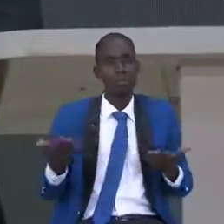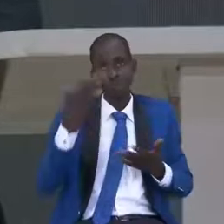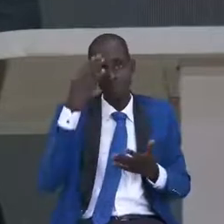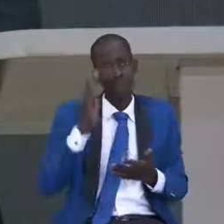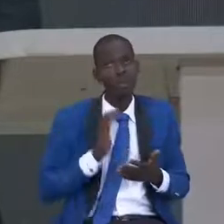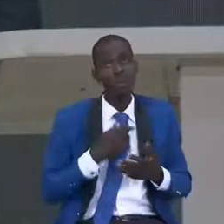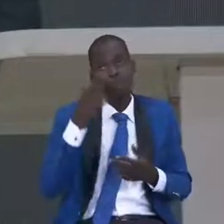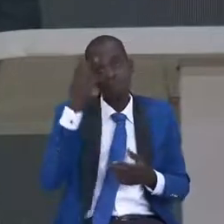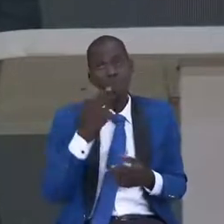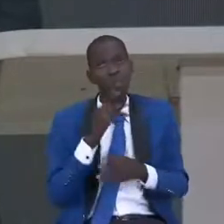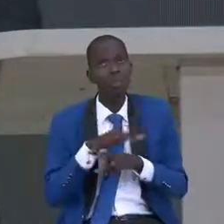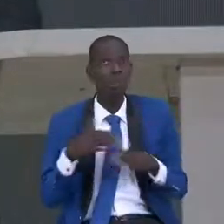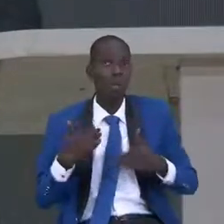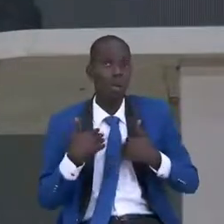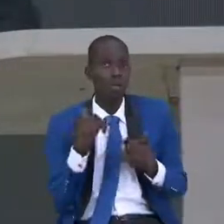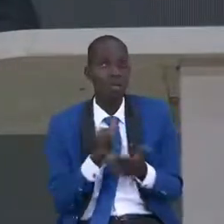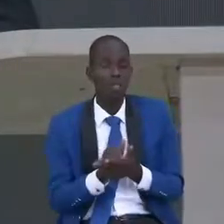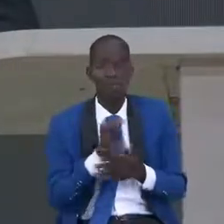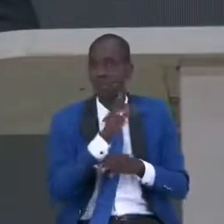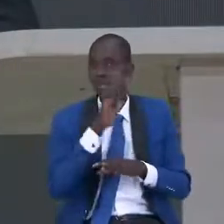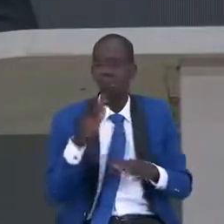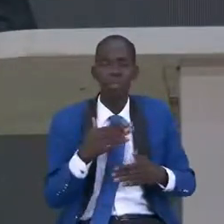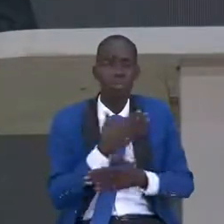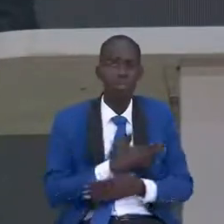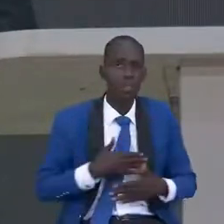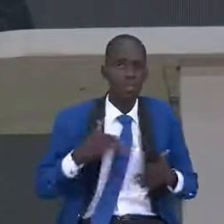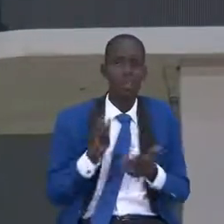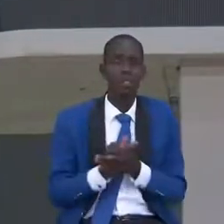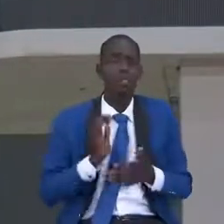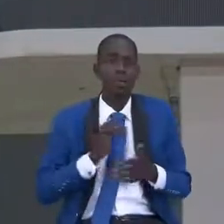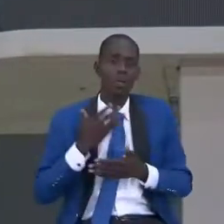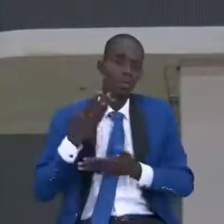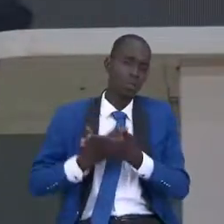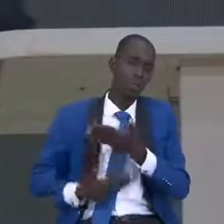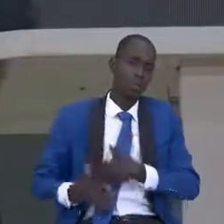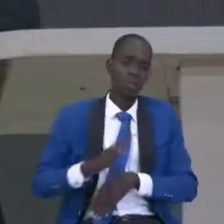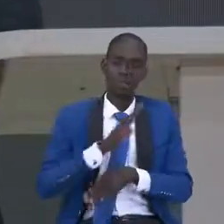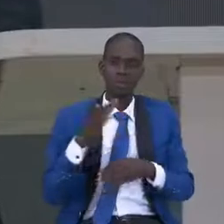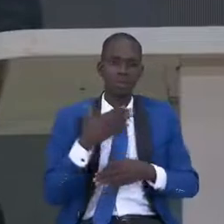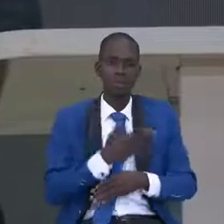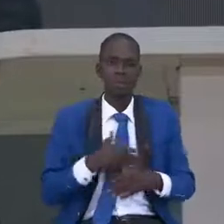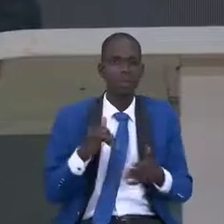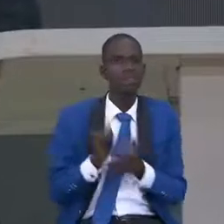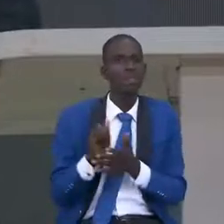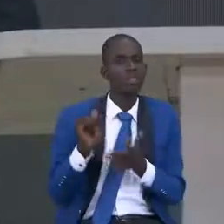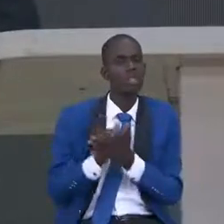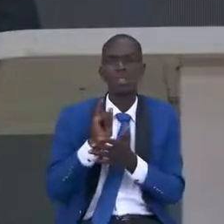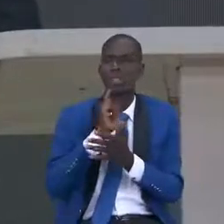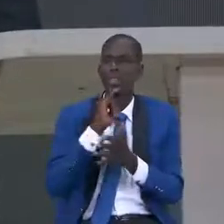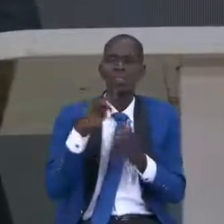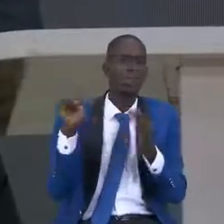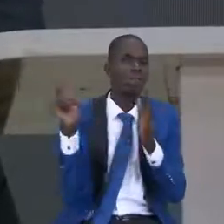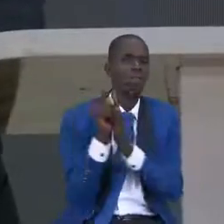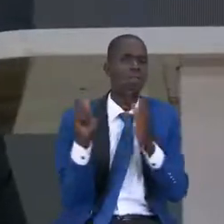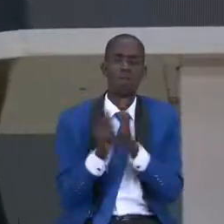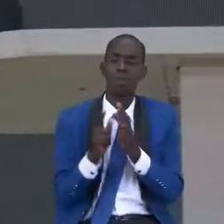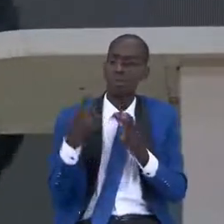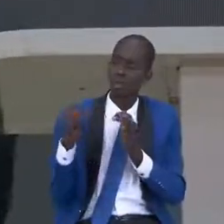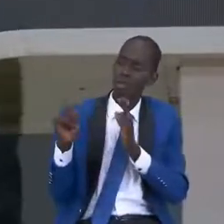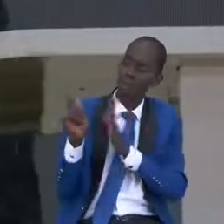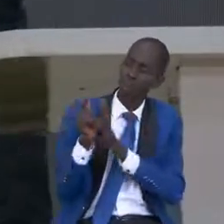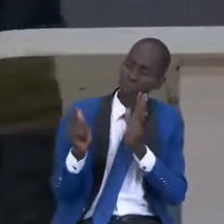de ceci. Notre dénomination n'a jamais pensé à ça. Alors, la politique d'incrédulité, va-t'en.